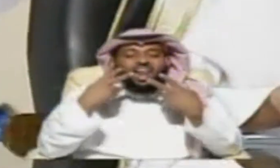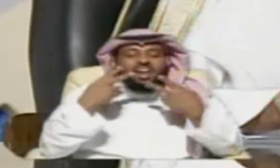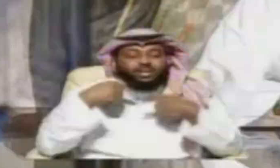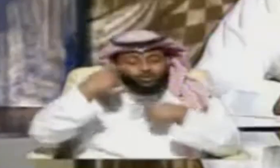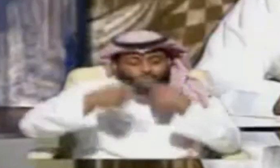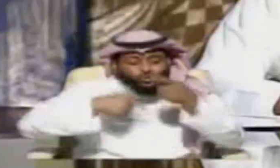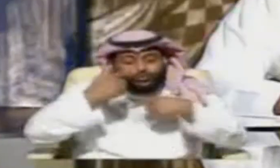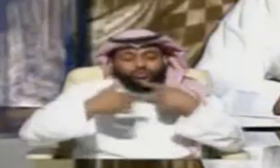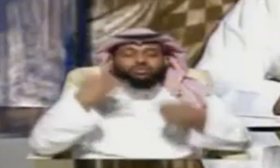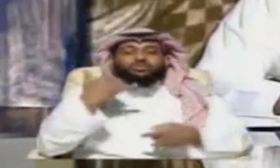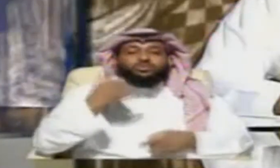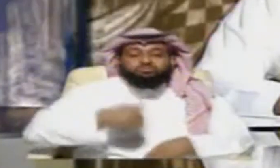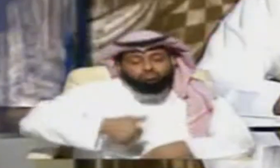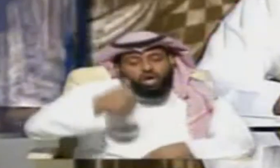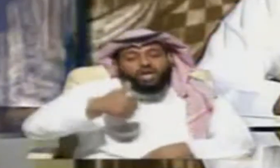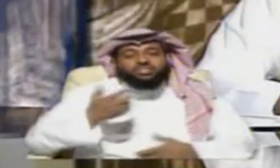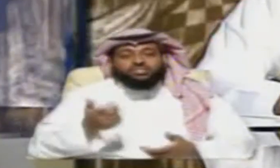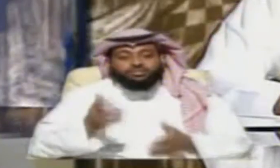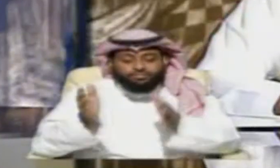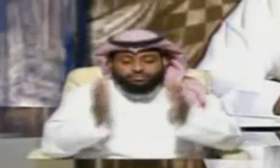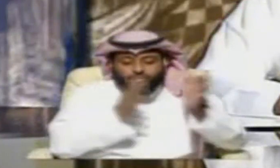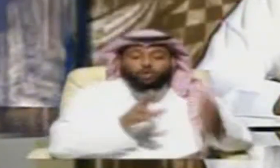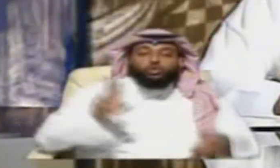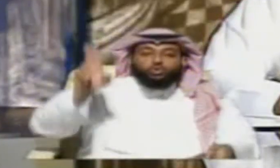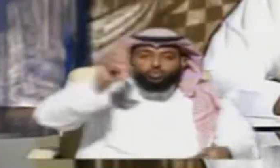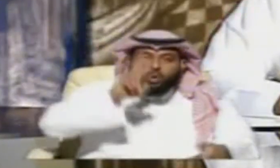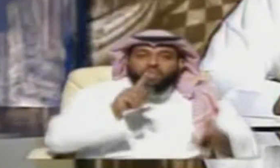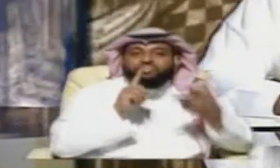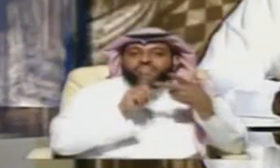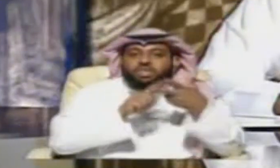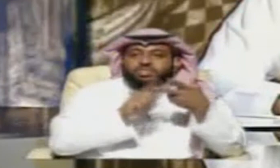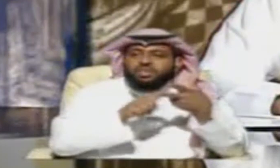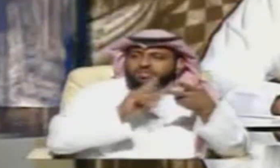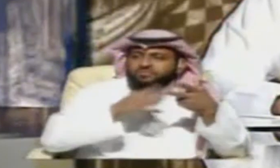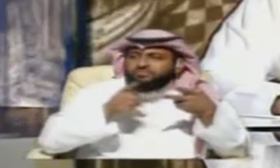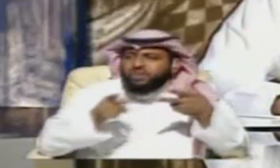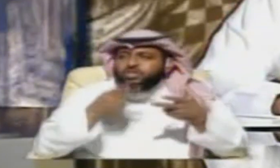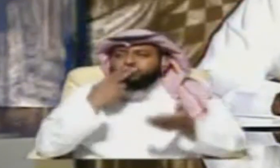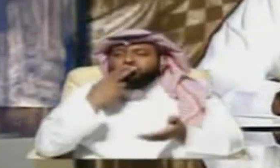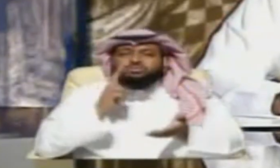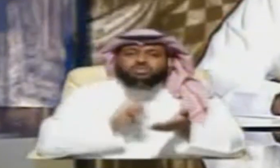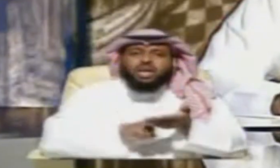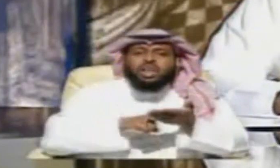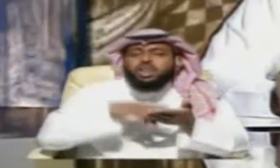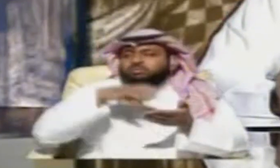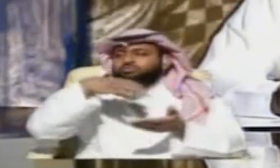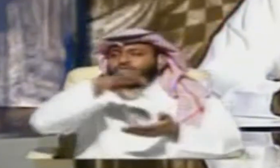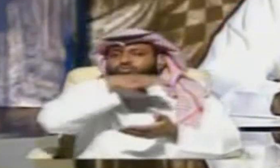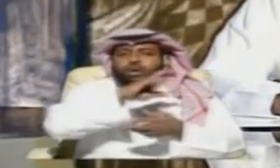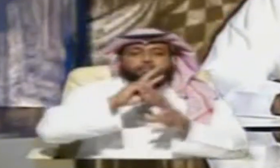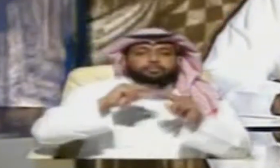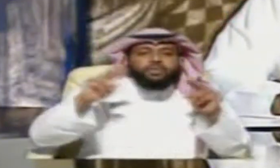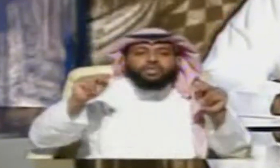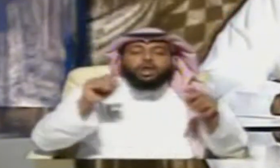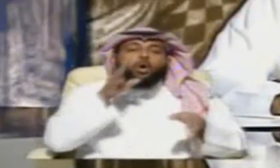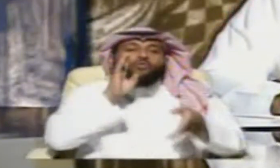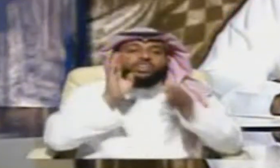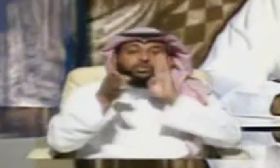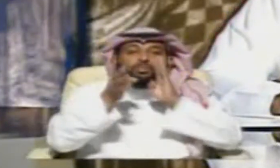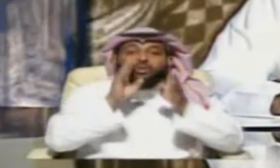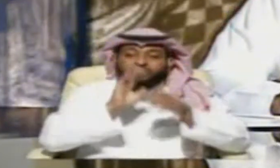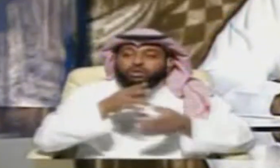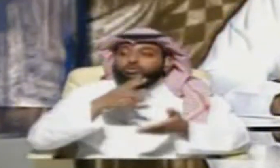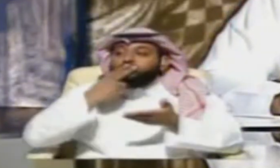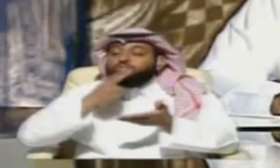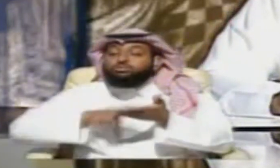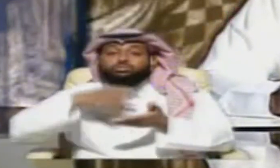الشيخ. في سؤال الثالث يقول ينتشر في الفيسبوك يرسل رسائل نريد أن نجمع مثلا 1,000,000 صلاة عن النبي صلى الله